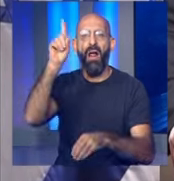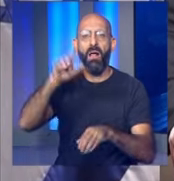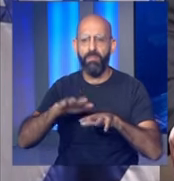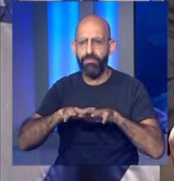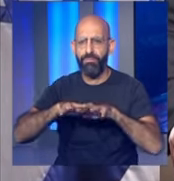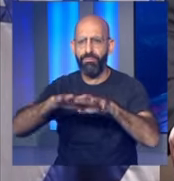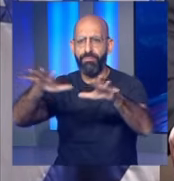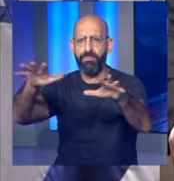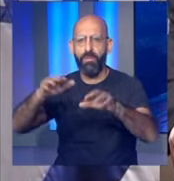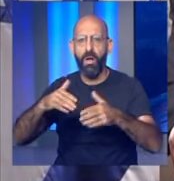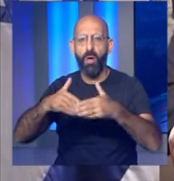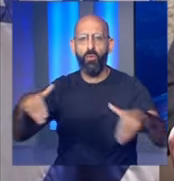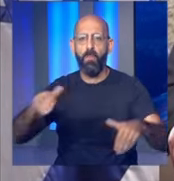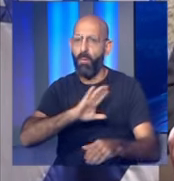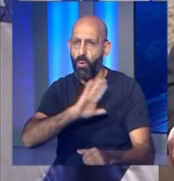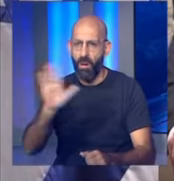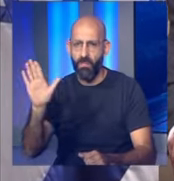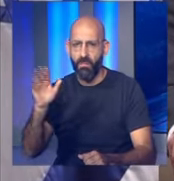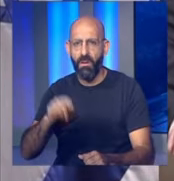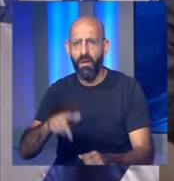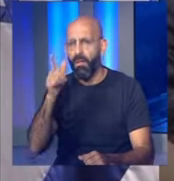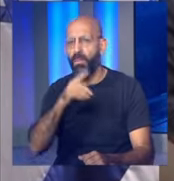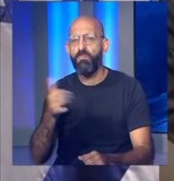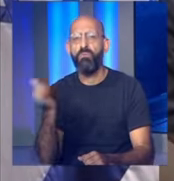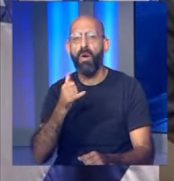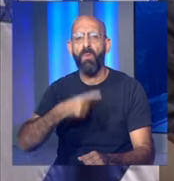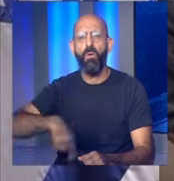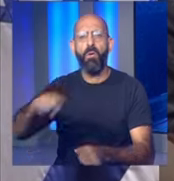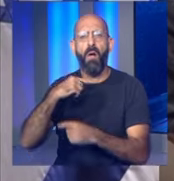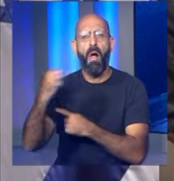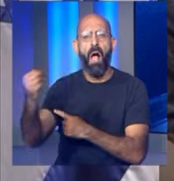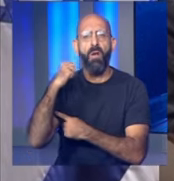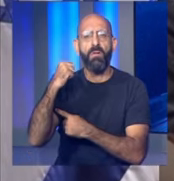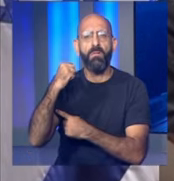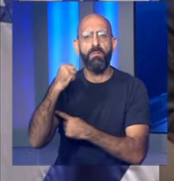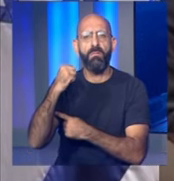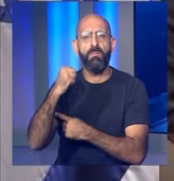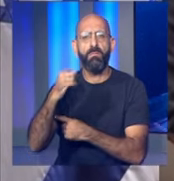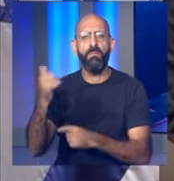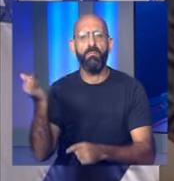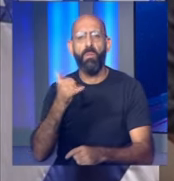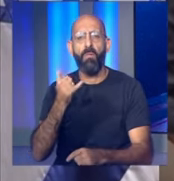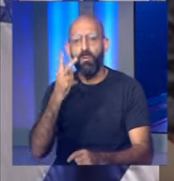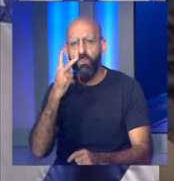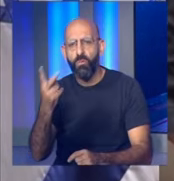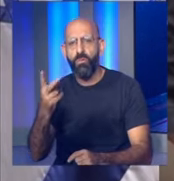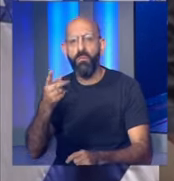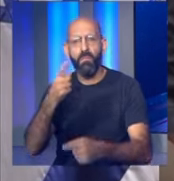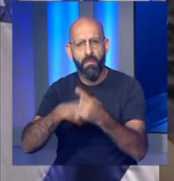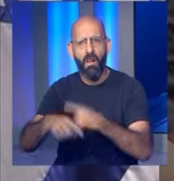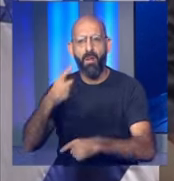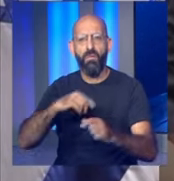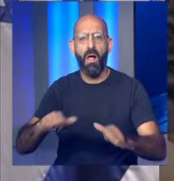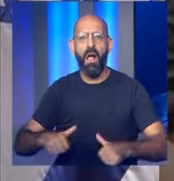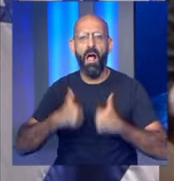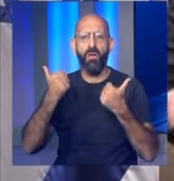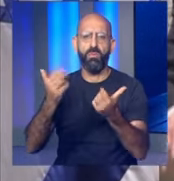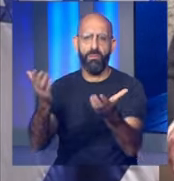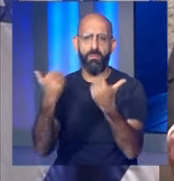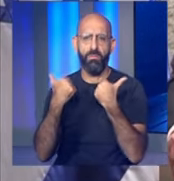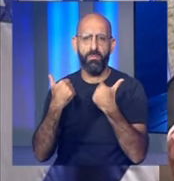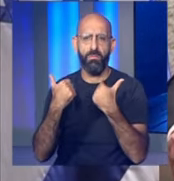حركة حماس في غزة ولن ينتشر حزب الله على حدودنا الشمالية، وزاد إننا سنواصل تقوية دولتنا،